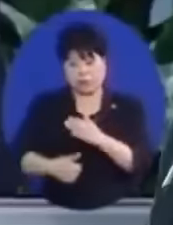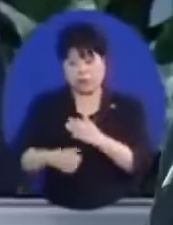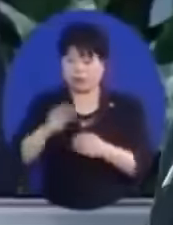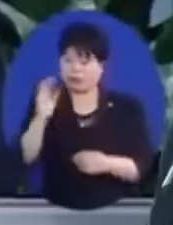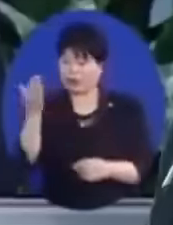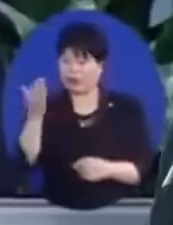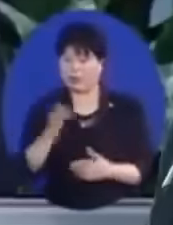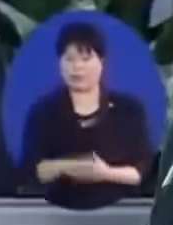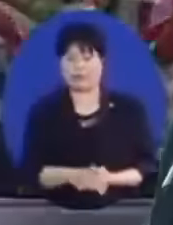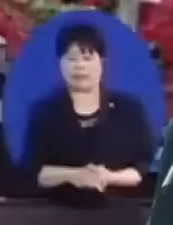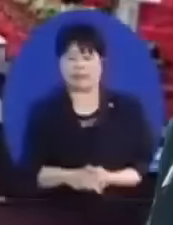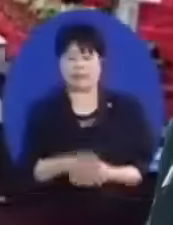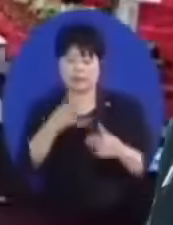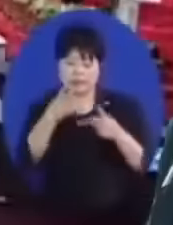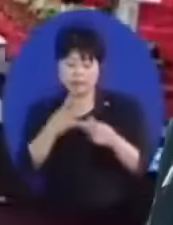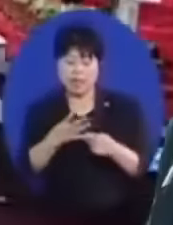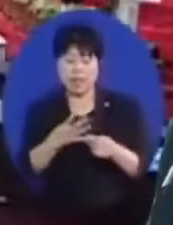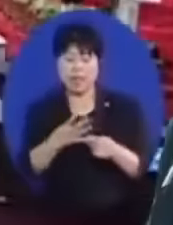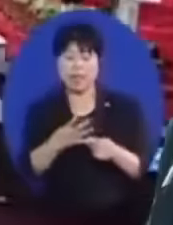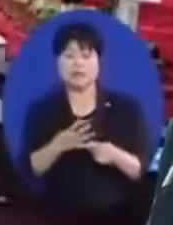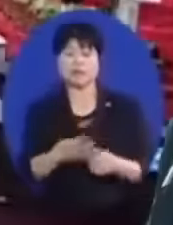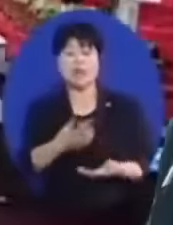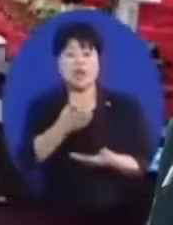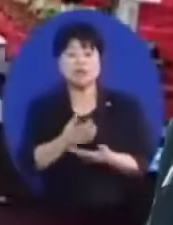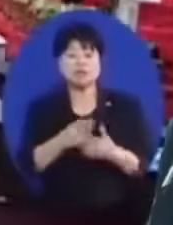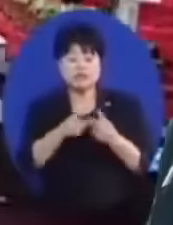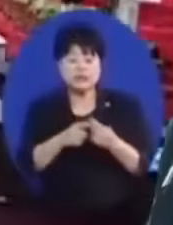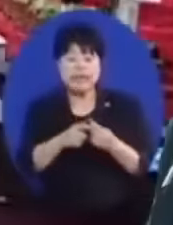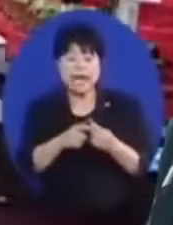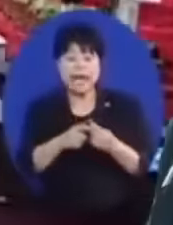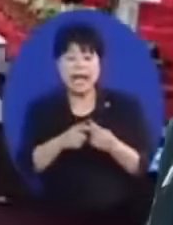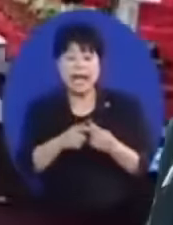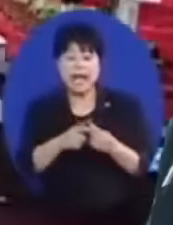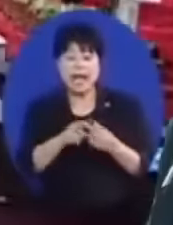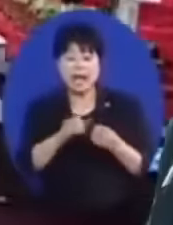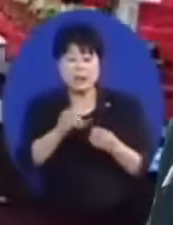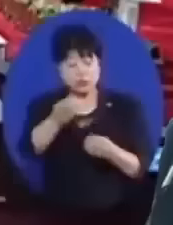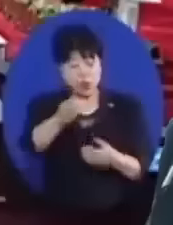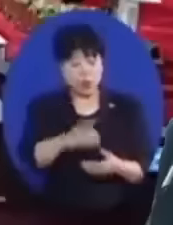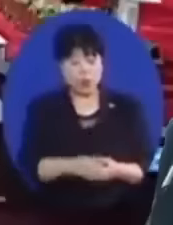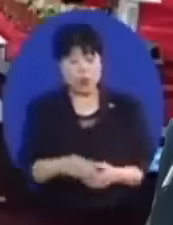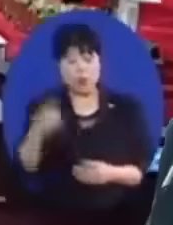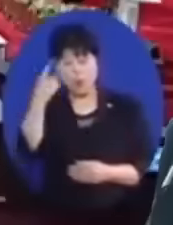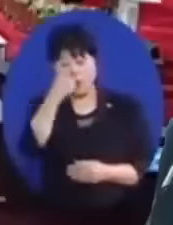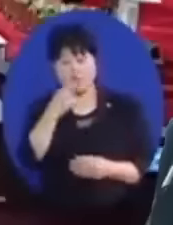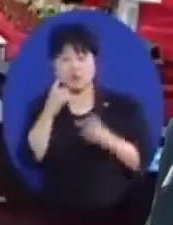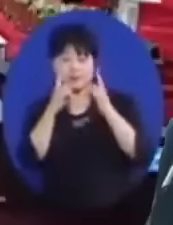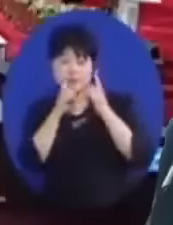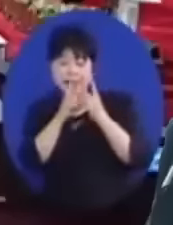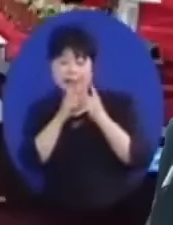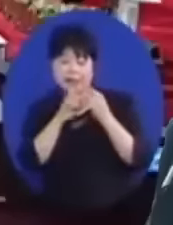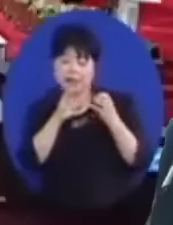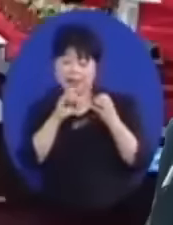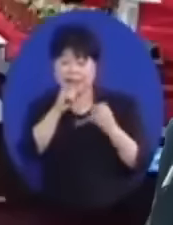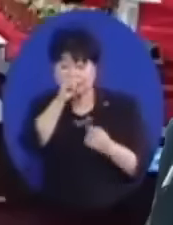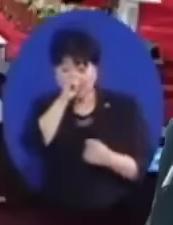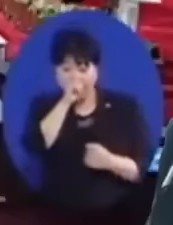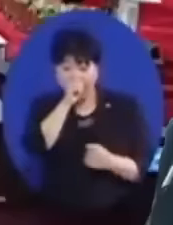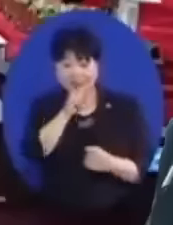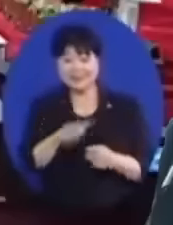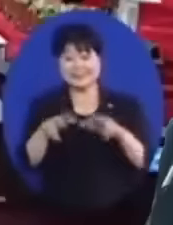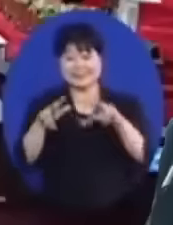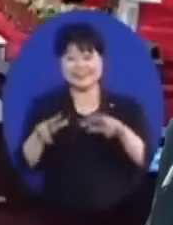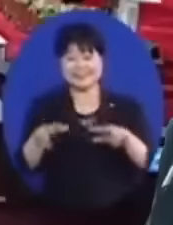있는 것입니다. 넷째, 문자 메시지 보내기입니다. 대화는 서로 간에 얼굴을 맞대고 하는 것이 가장 좋지만